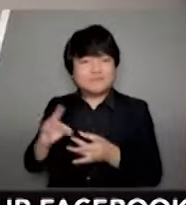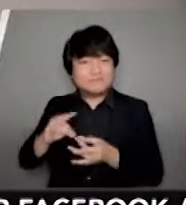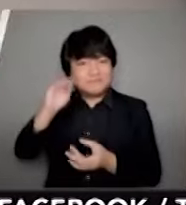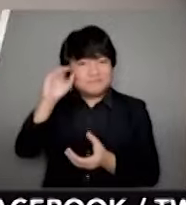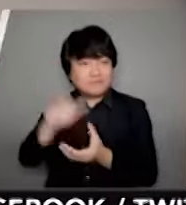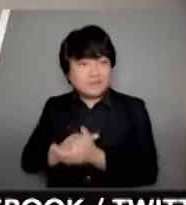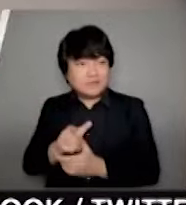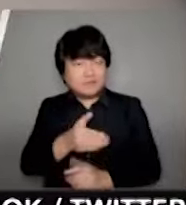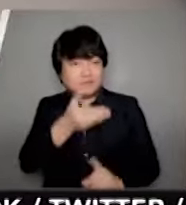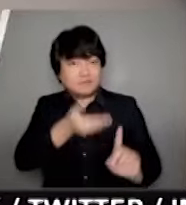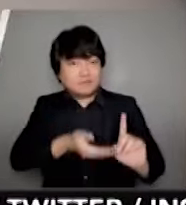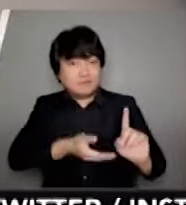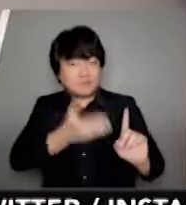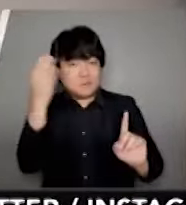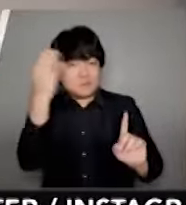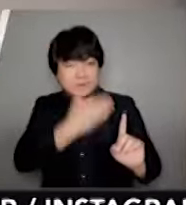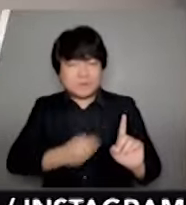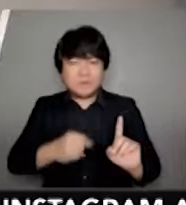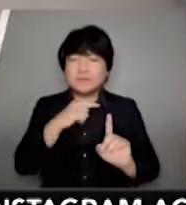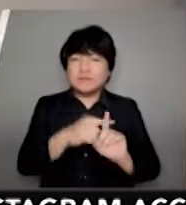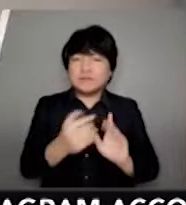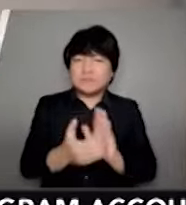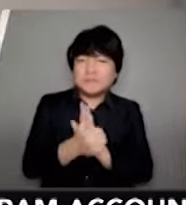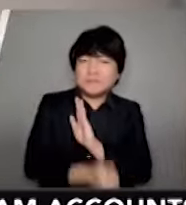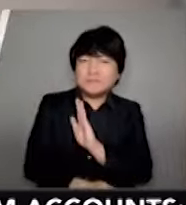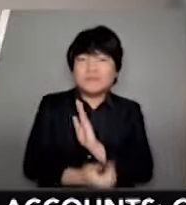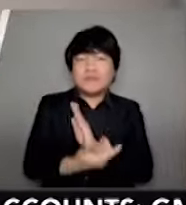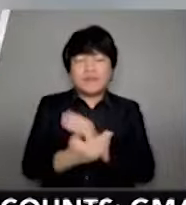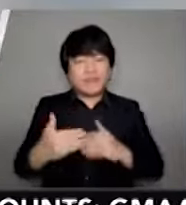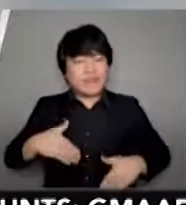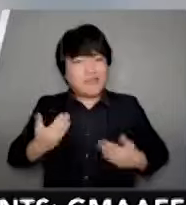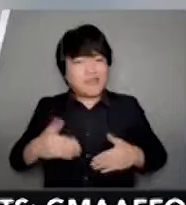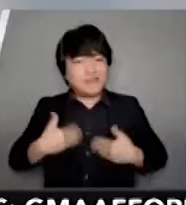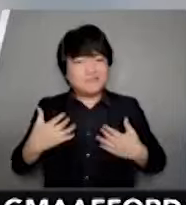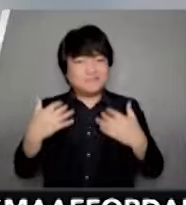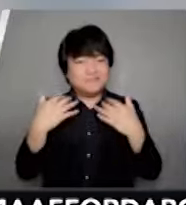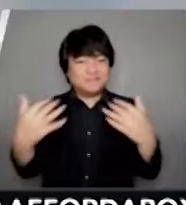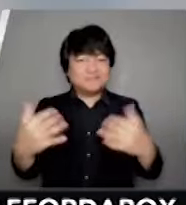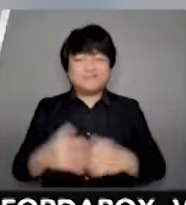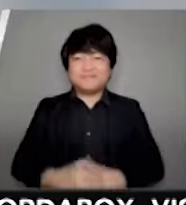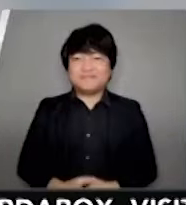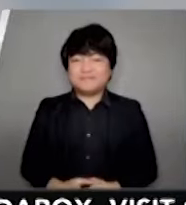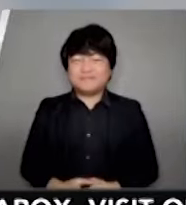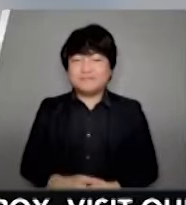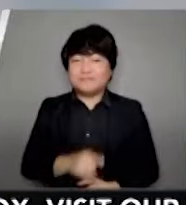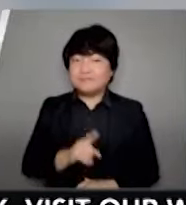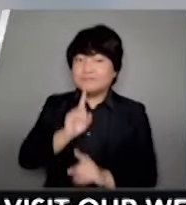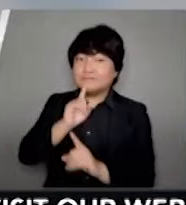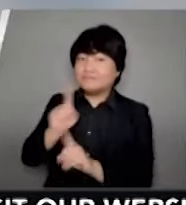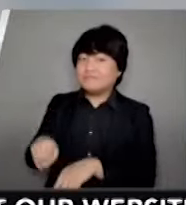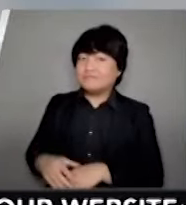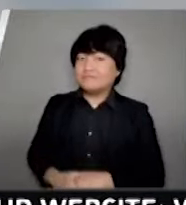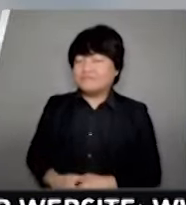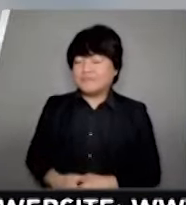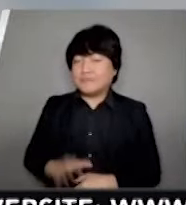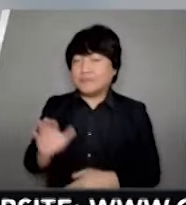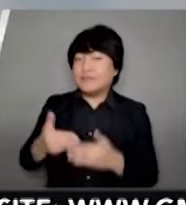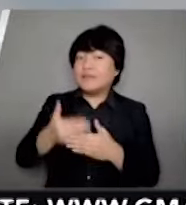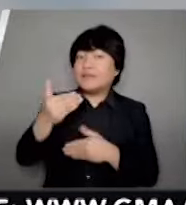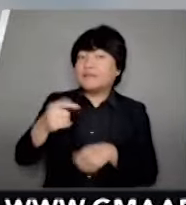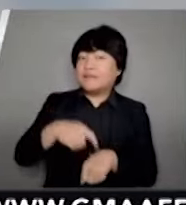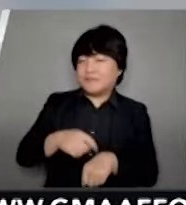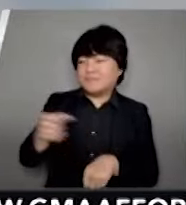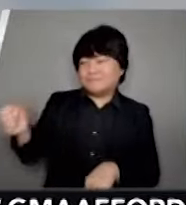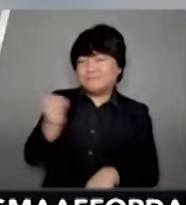rin ang kanyang talento sa pagpapasaya ng mga kapuso. Pabirong reply naman ni Marian, next time ay si Ding Dong na ang tatawagin